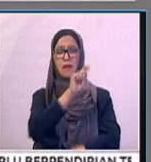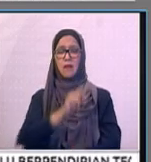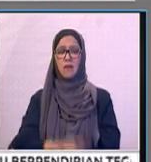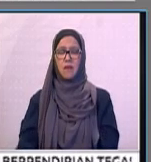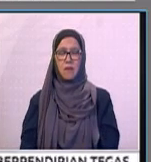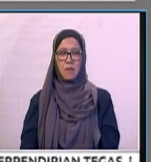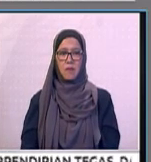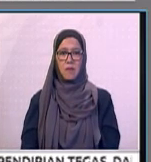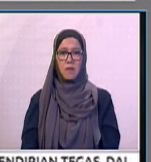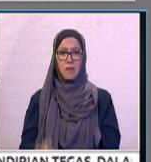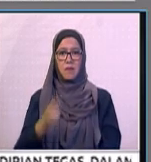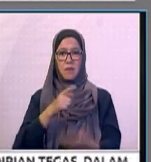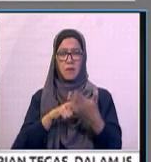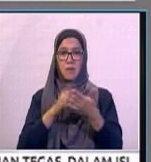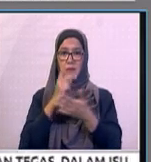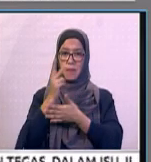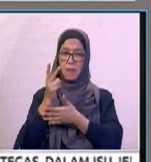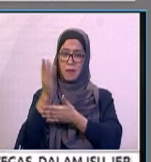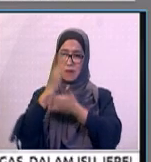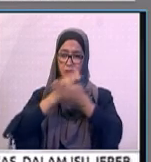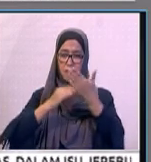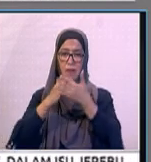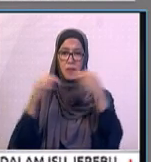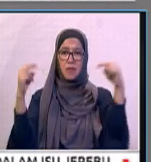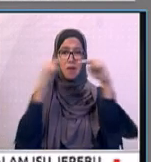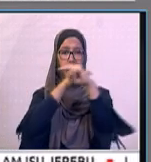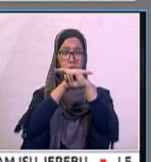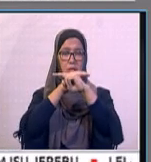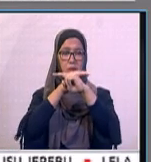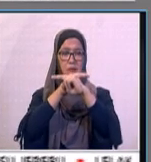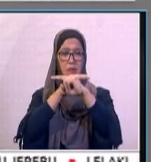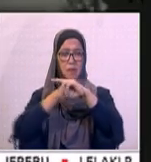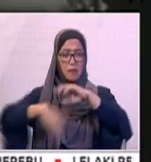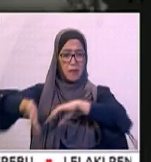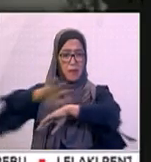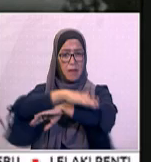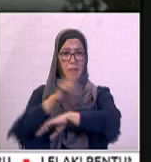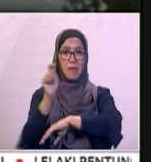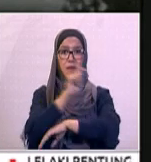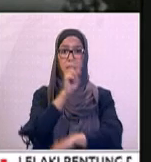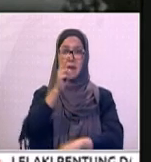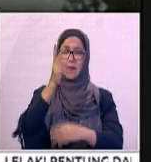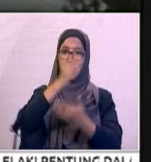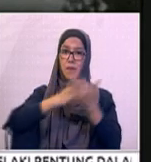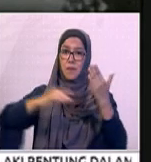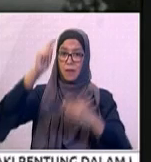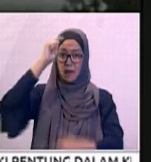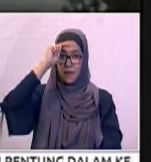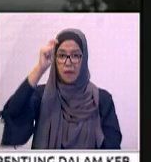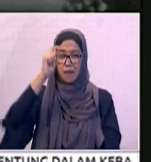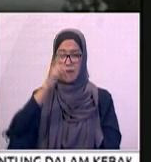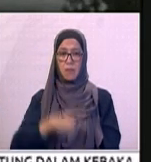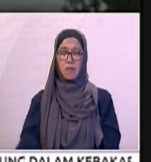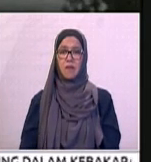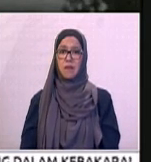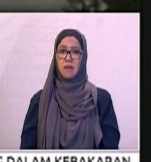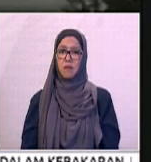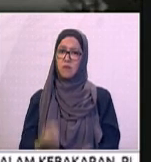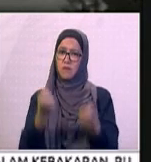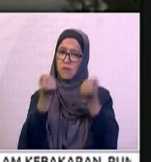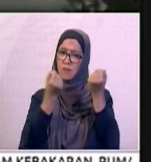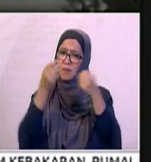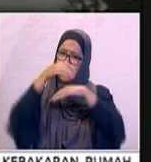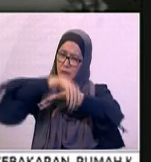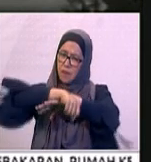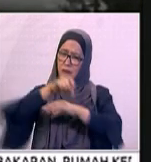Seterusnya tinjauan di Lebuh Raya Pantai Timur 2 sekitar Kuala Terengganu. Trafik pada malam ini sesak